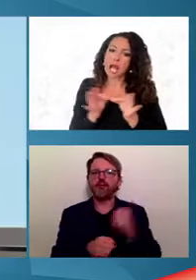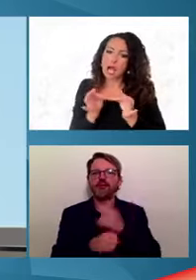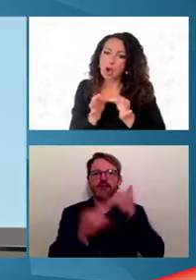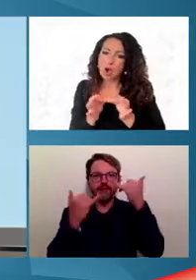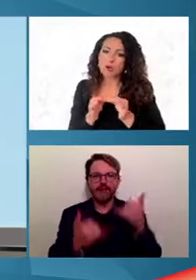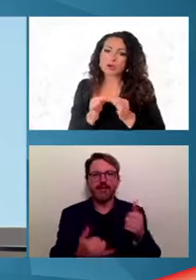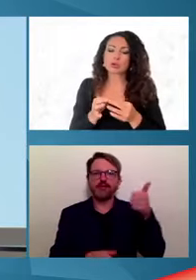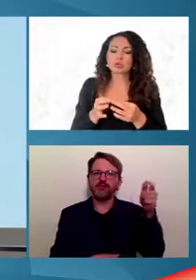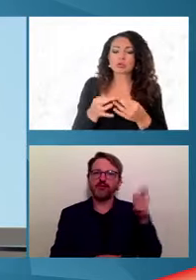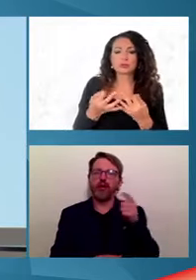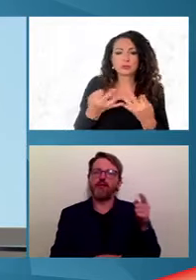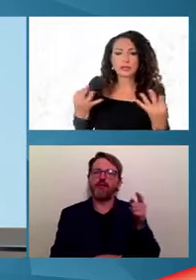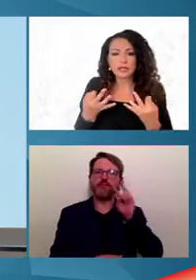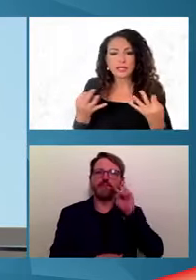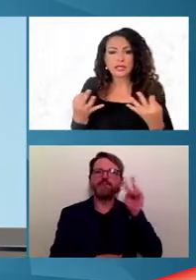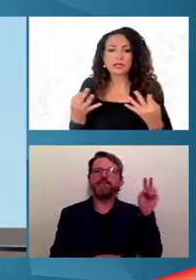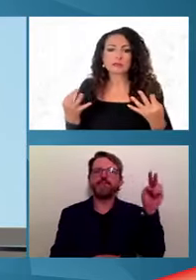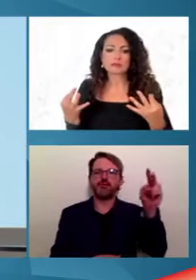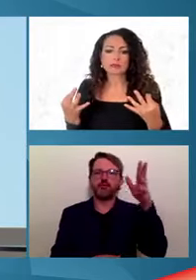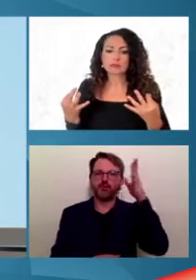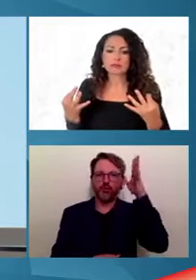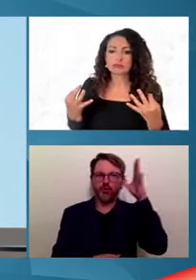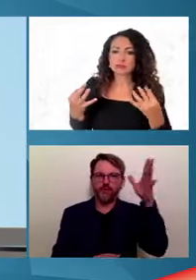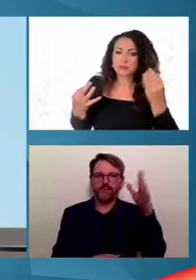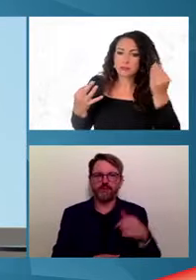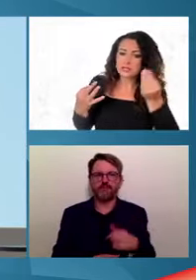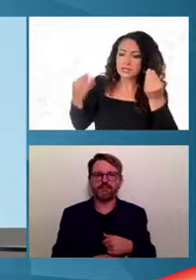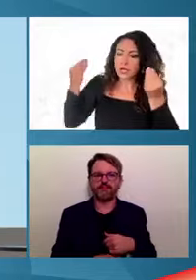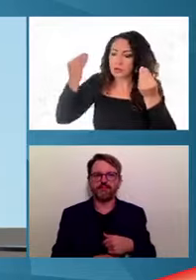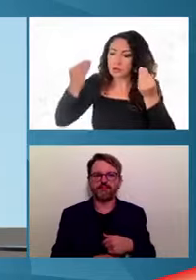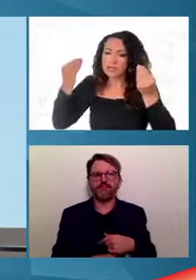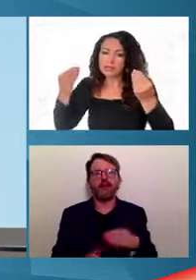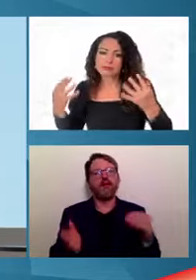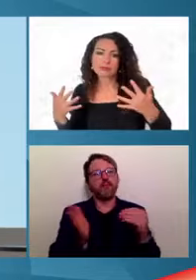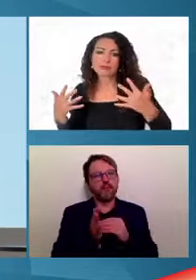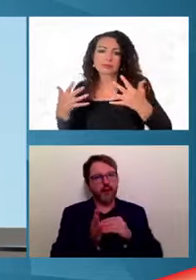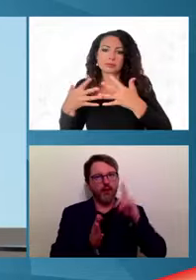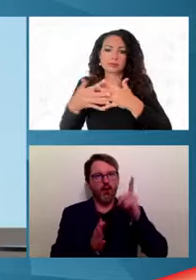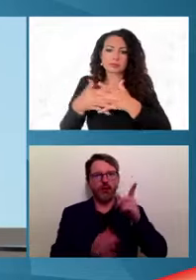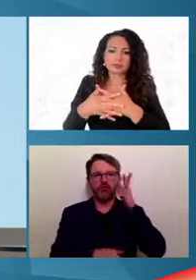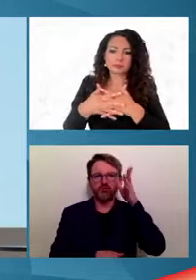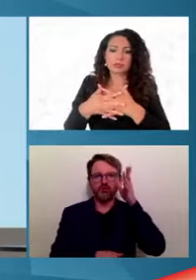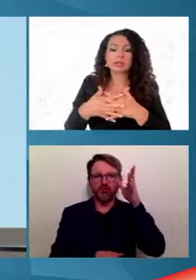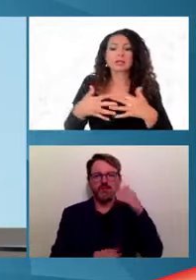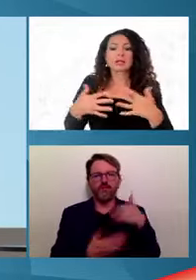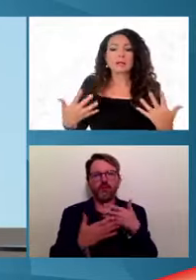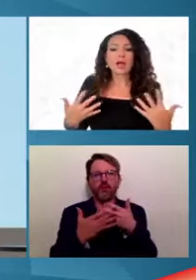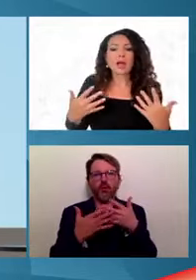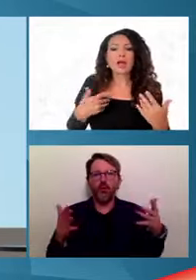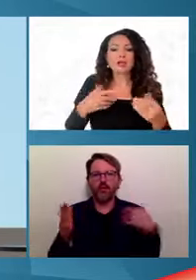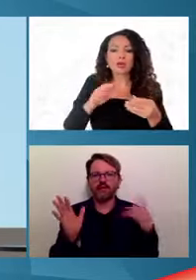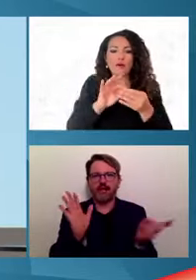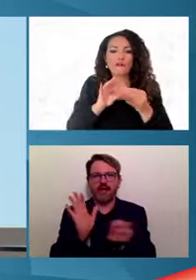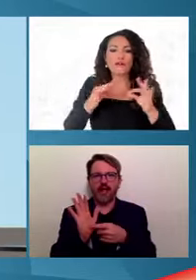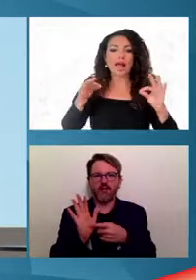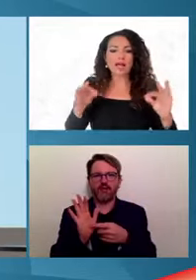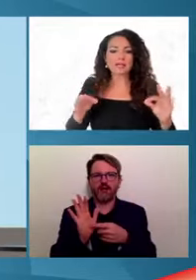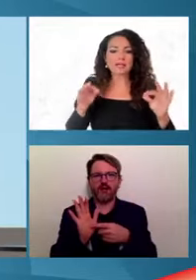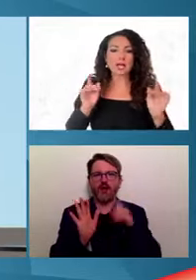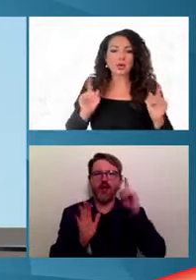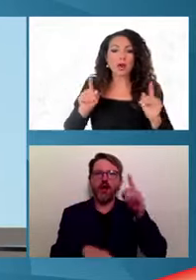Vorangehen wird auch künftig notwendig sein. Wir haben große Herausforderungen. Der demografische